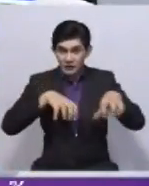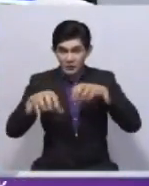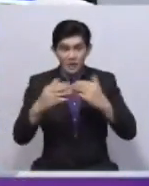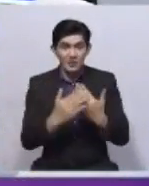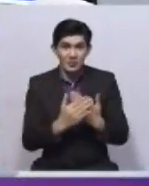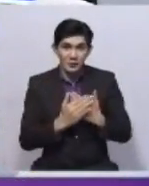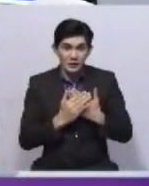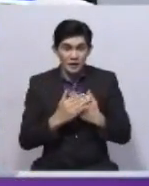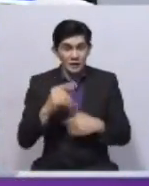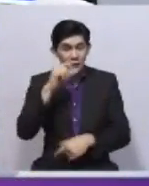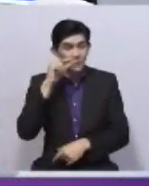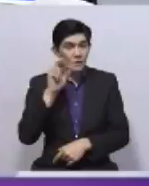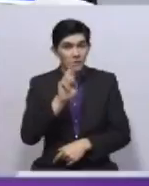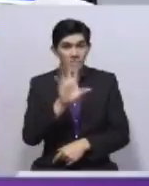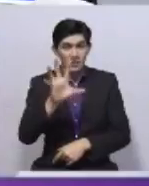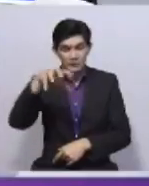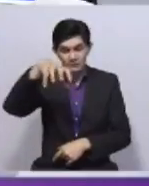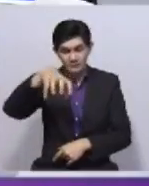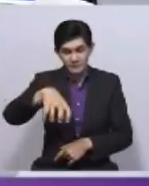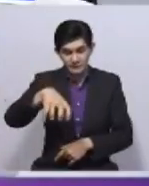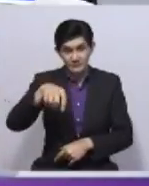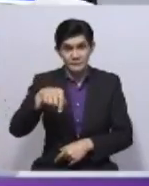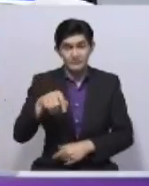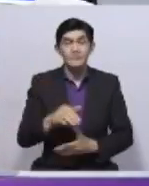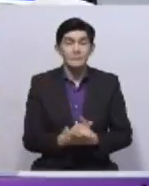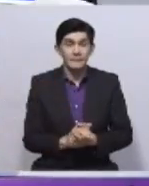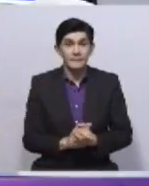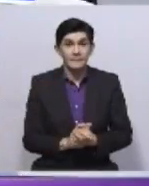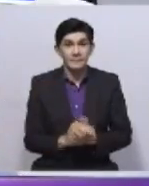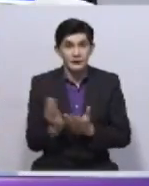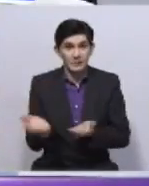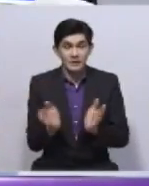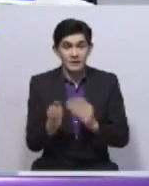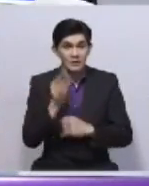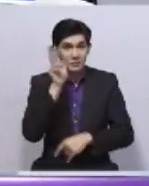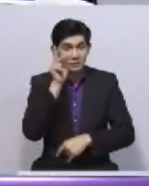คลายความหนาวที่พระลานพระราชวังดุสิตและสนามเสือป่าช่วงนี้กลับไปยังสถานีครับ